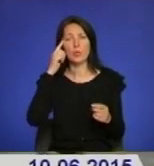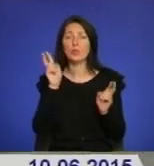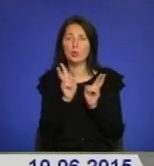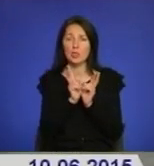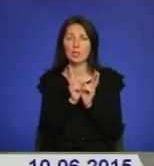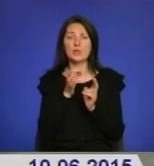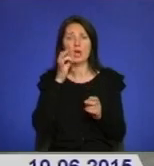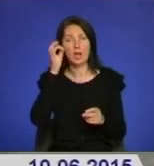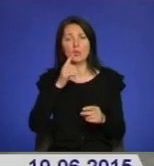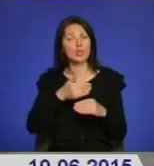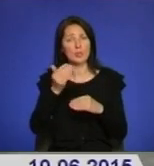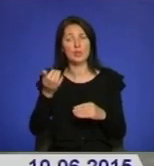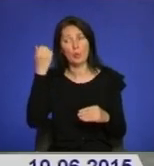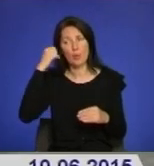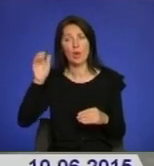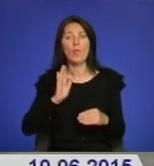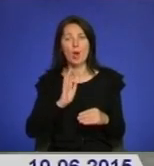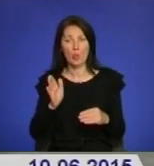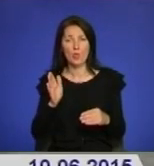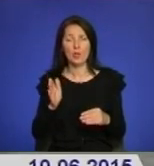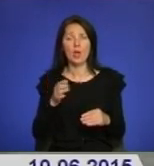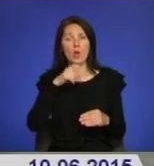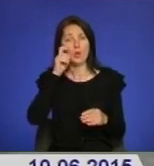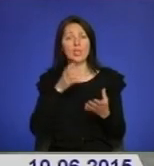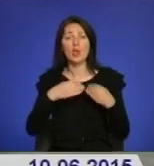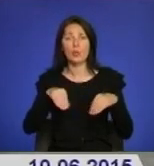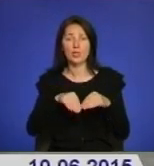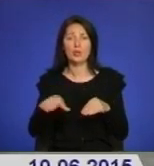буде за нами. От, Україна об'єднується і все буде добре. Слава Україні!